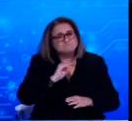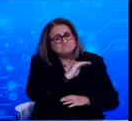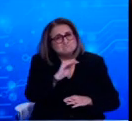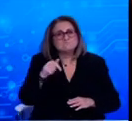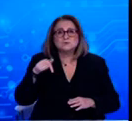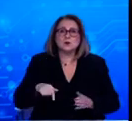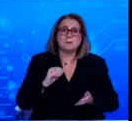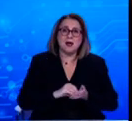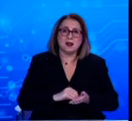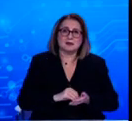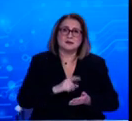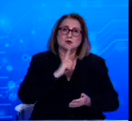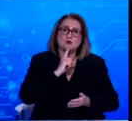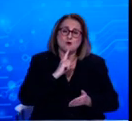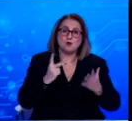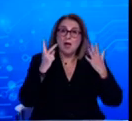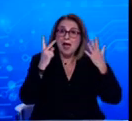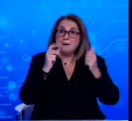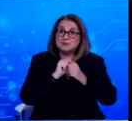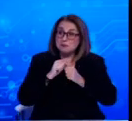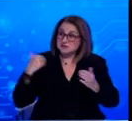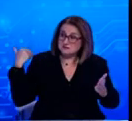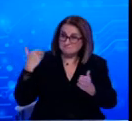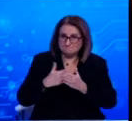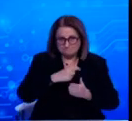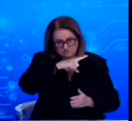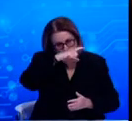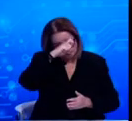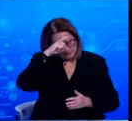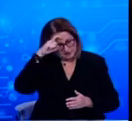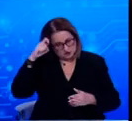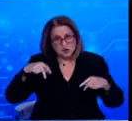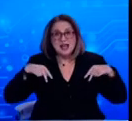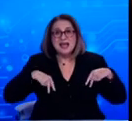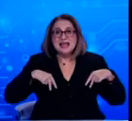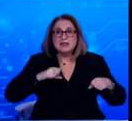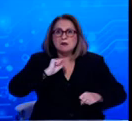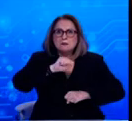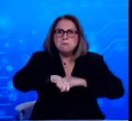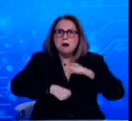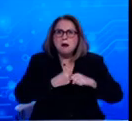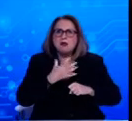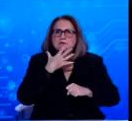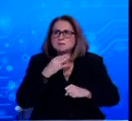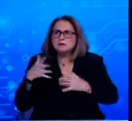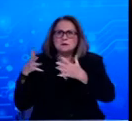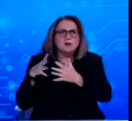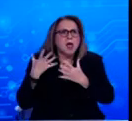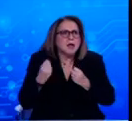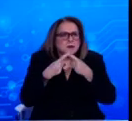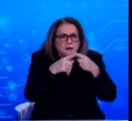7 δύσκολους μήνες. Η κυβέρνηση, θυμίζω, μάχεται ταυτόχρονα σε πολλά μέτωπα. Εθνικά